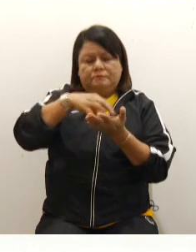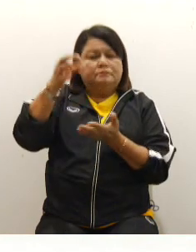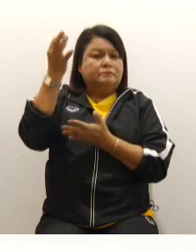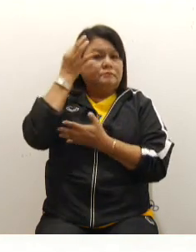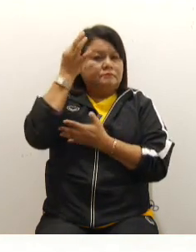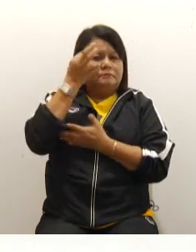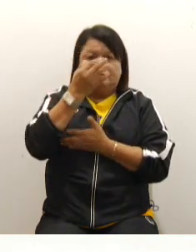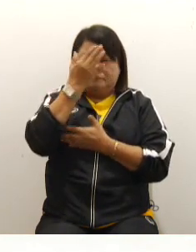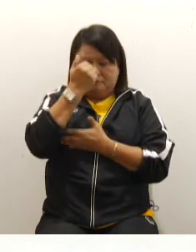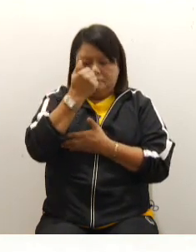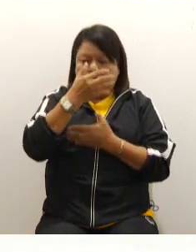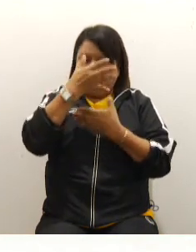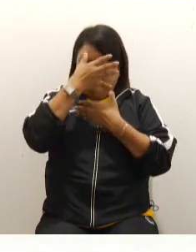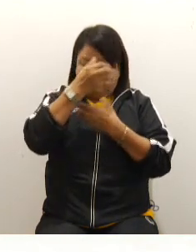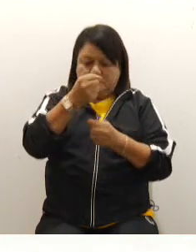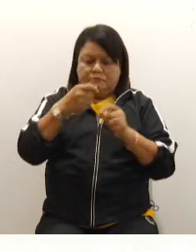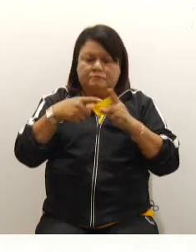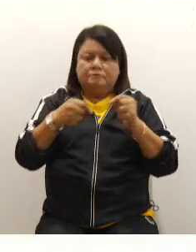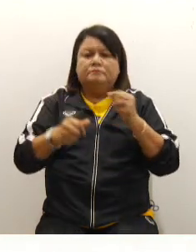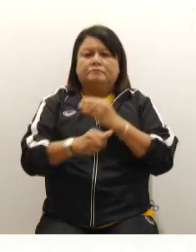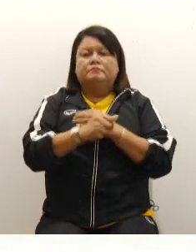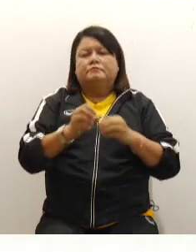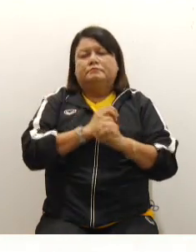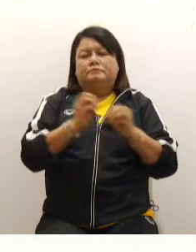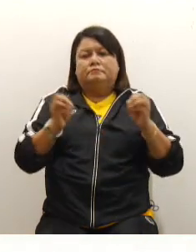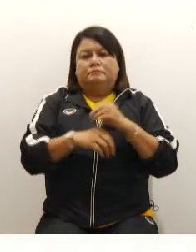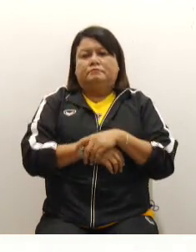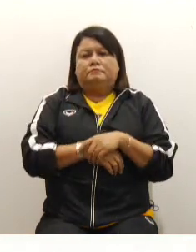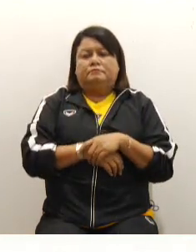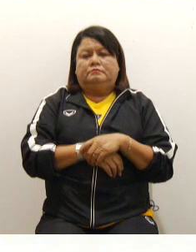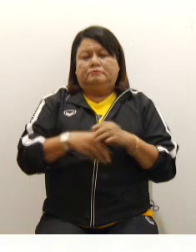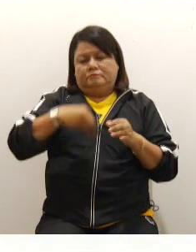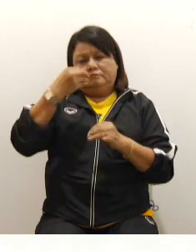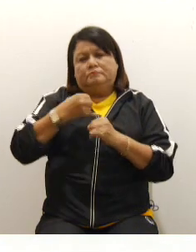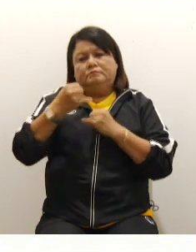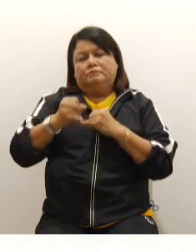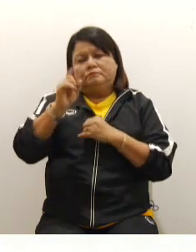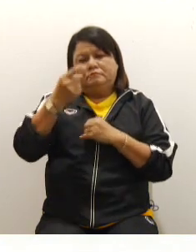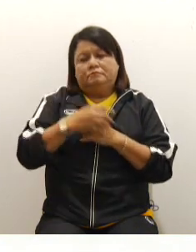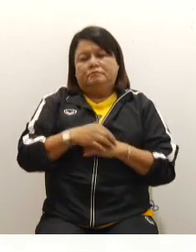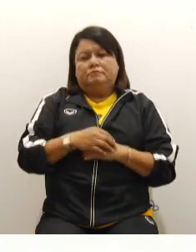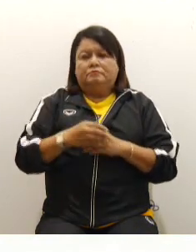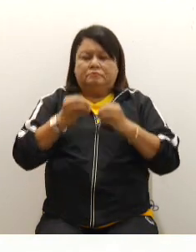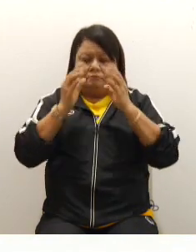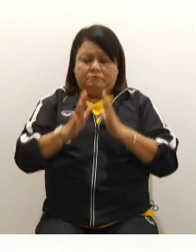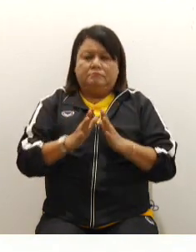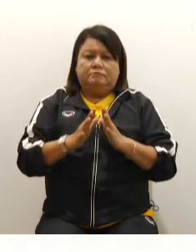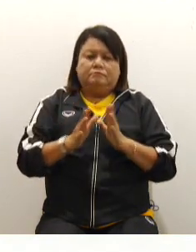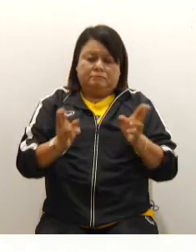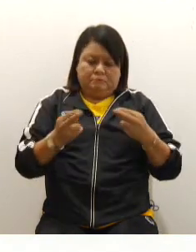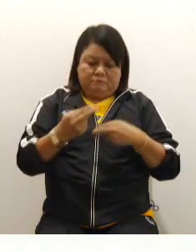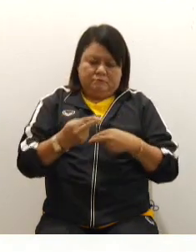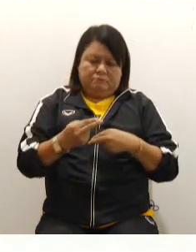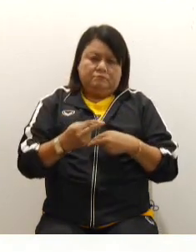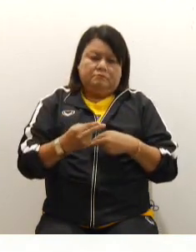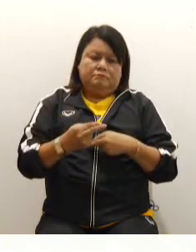ำไมถึงมาสนใจเรื่องความปลอดภัยเนี่ยเพราะว่าตอนที่จบใหม่ๆเนี่ยนะคะก็มาเป็นอาจารย์ที่คุมห้องปฏิบัติการนะค